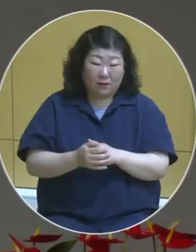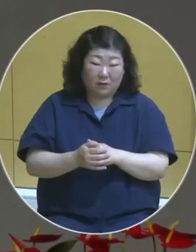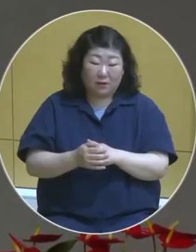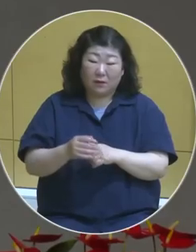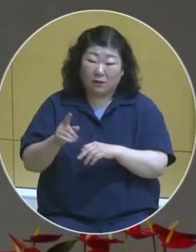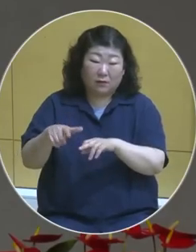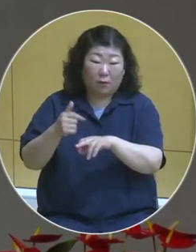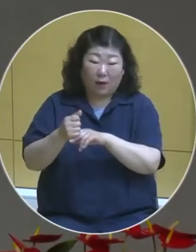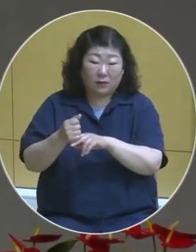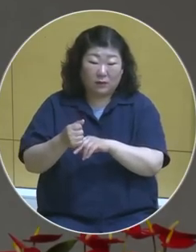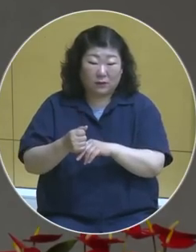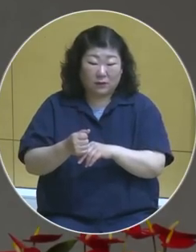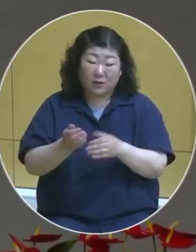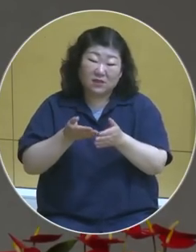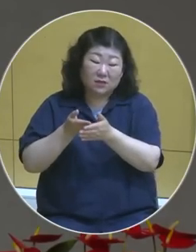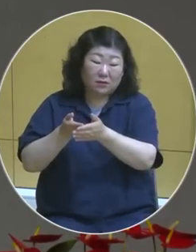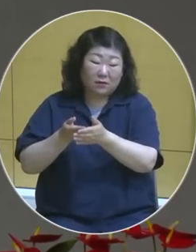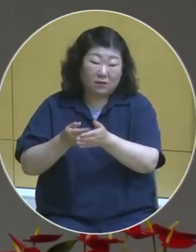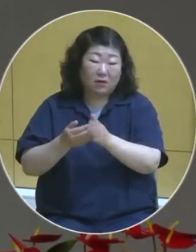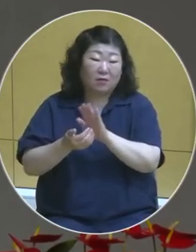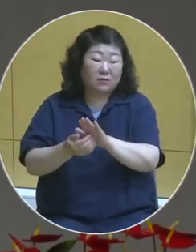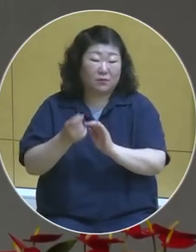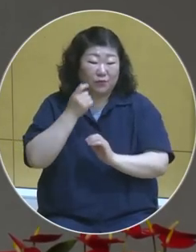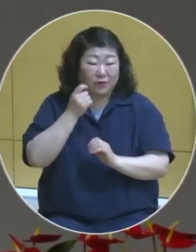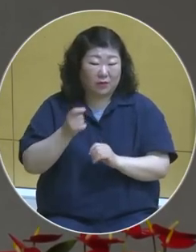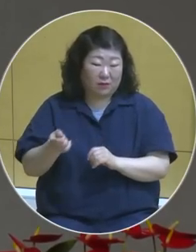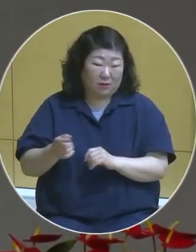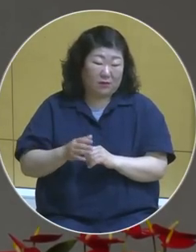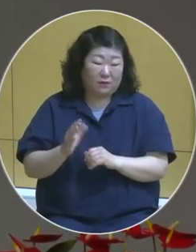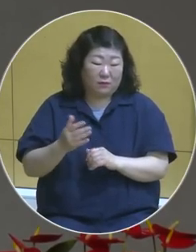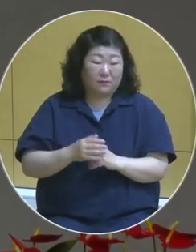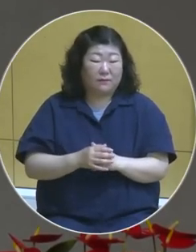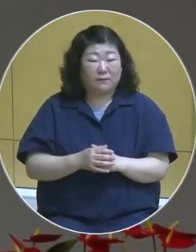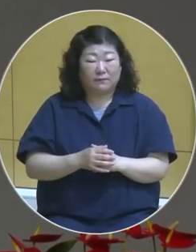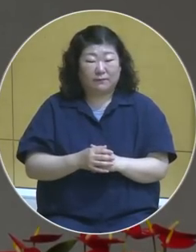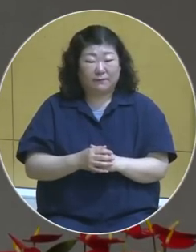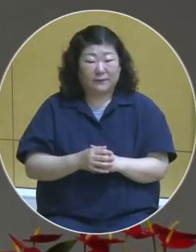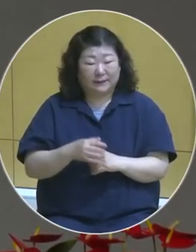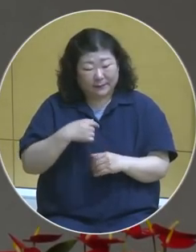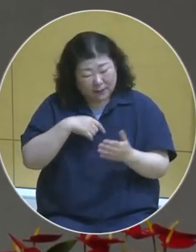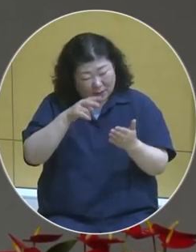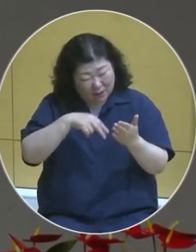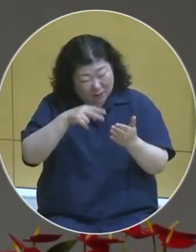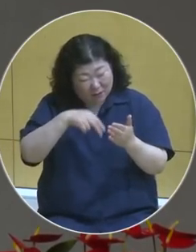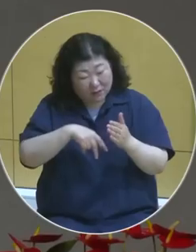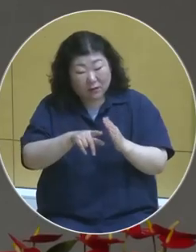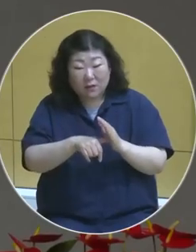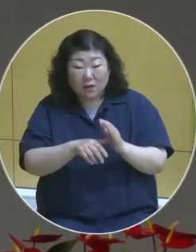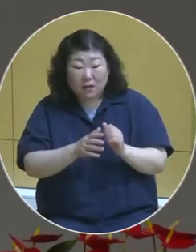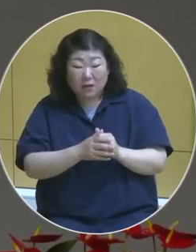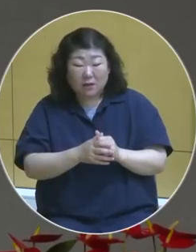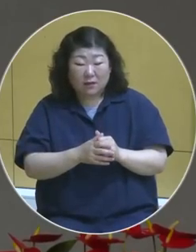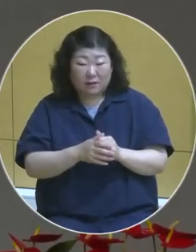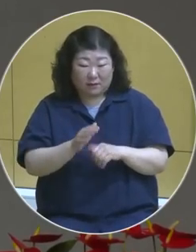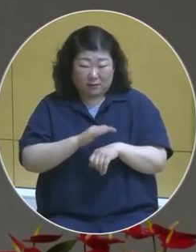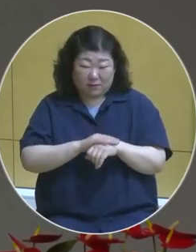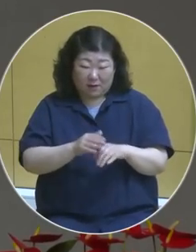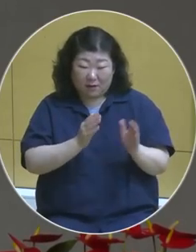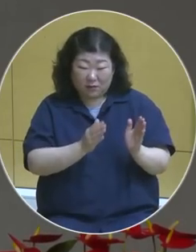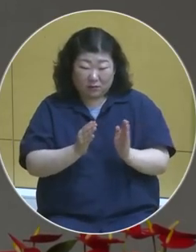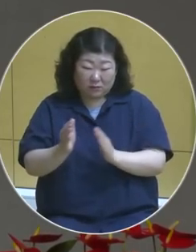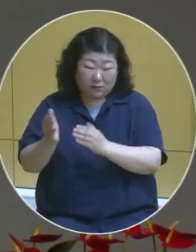제가 묵상한 내용들 찾다 묵상한, 저는 뭐 그렇게 묵상하면서 봤는데 이것을 이 구해각자 이분은 잘 정리해